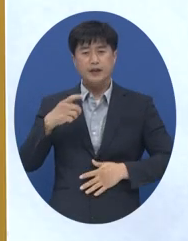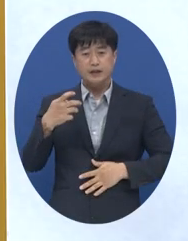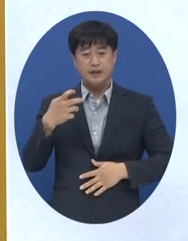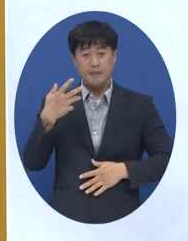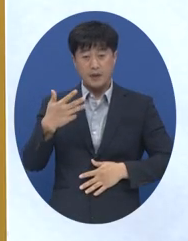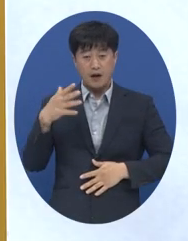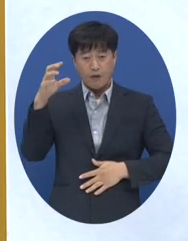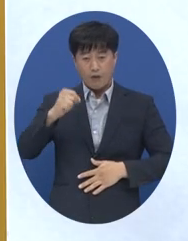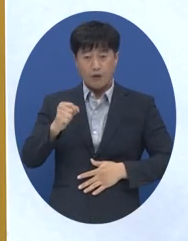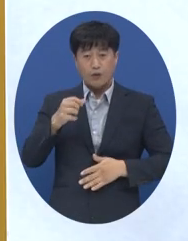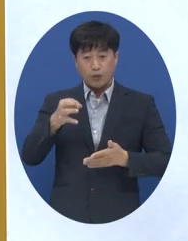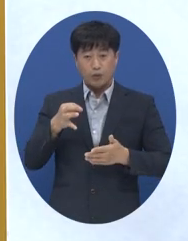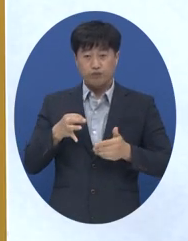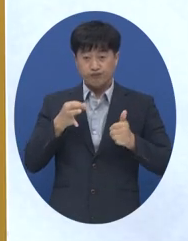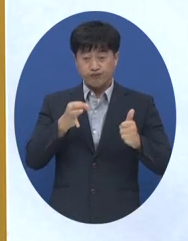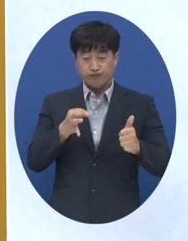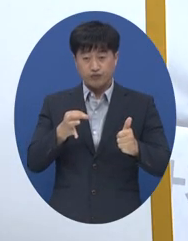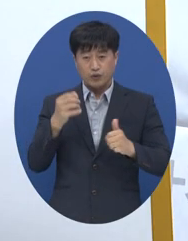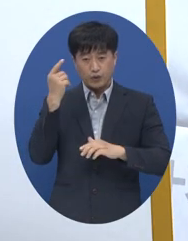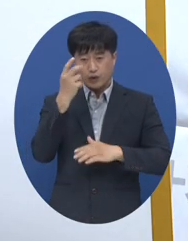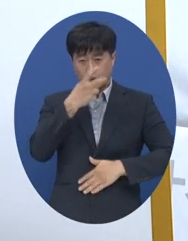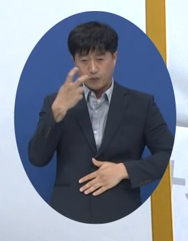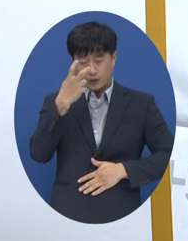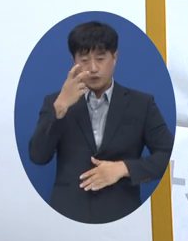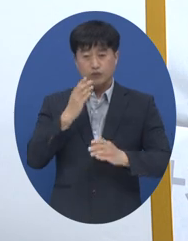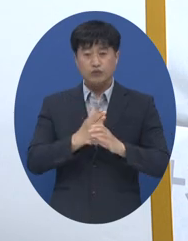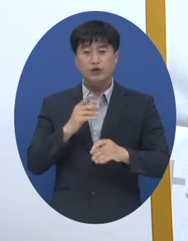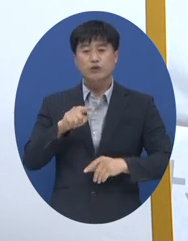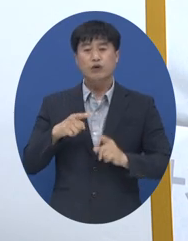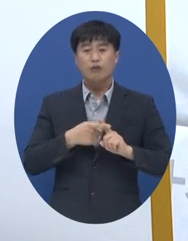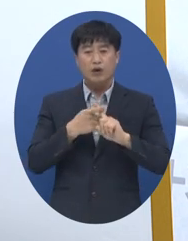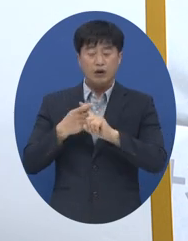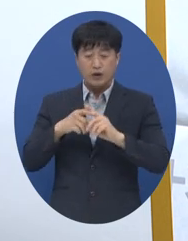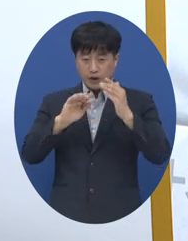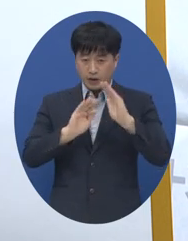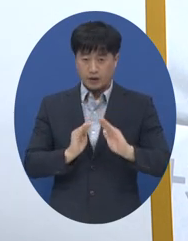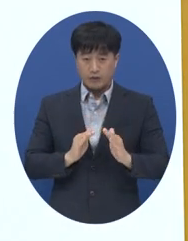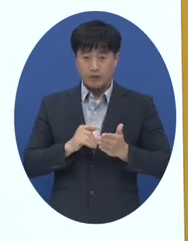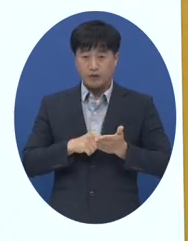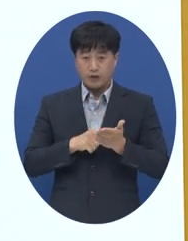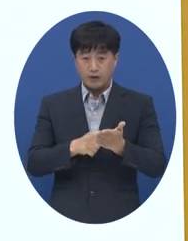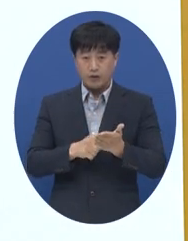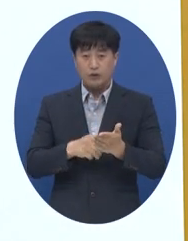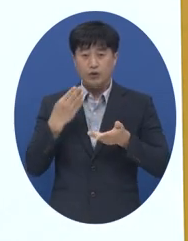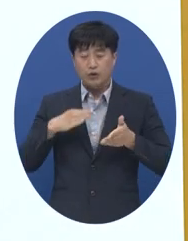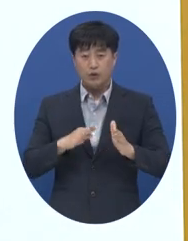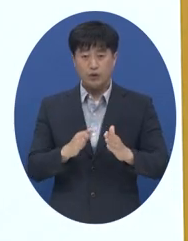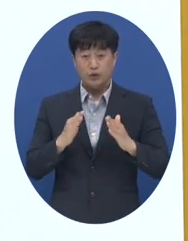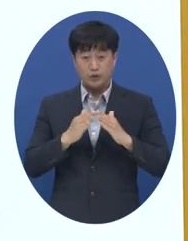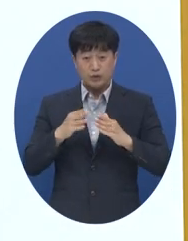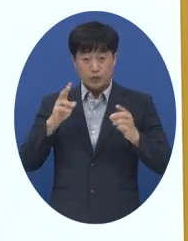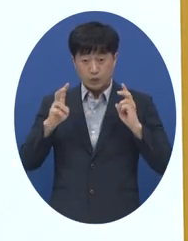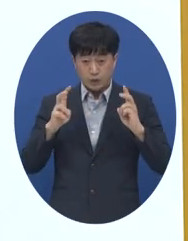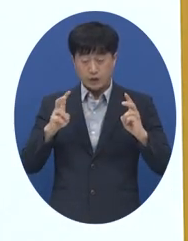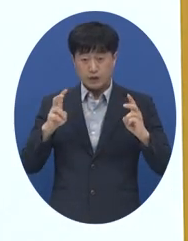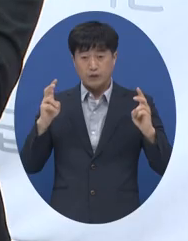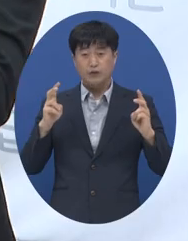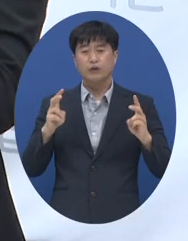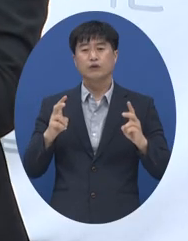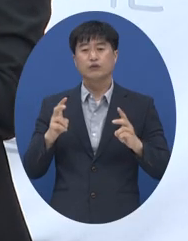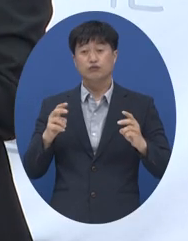원 규모의 자본 출자를 검토하고 있는데 이와 관련된 안건은 경기주택도시공사 출자계획